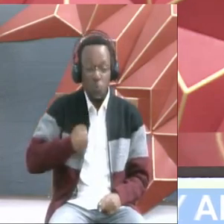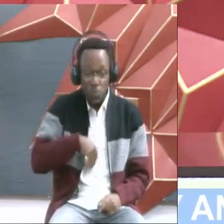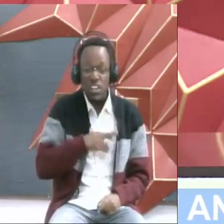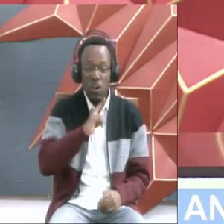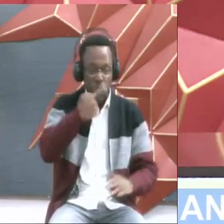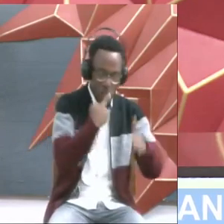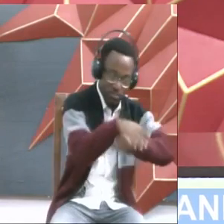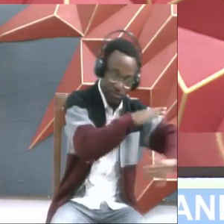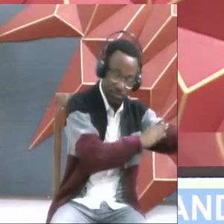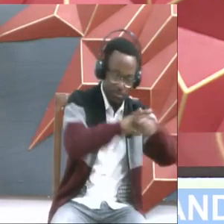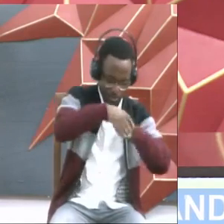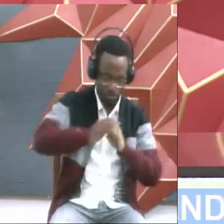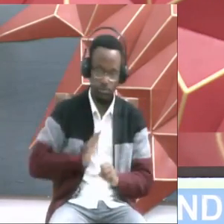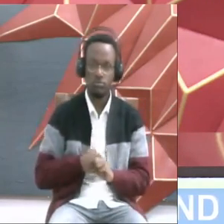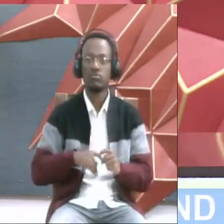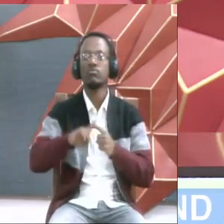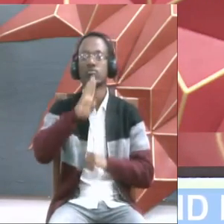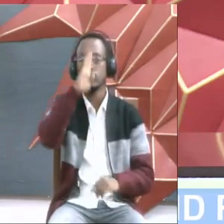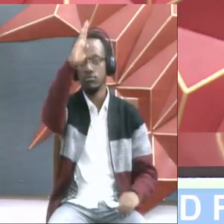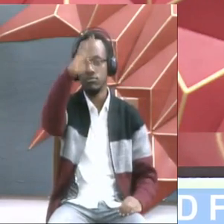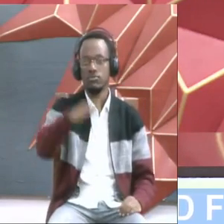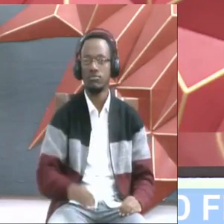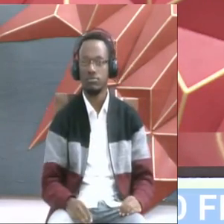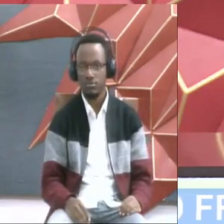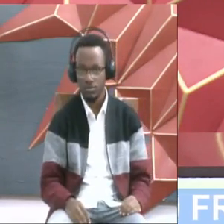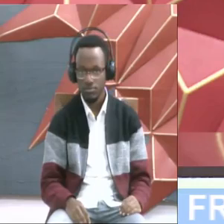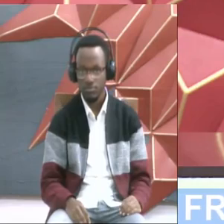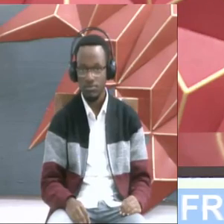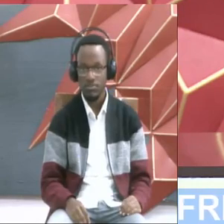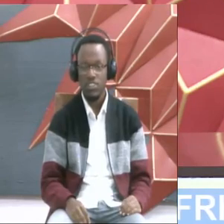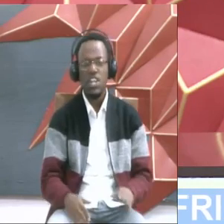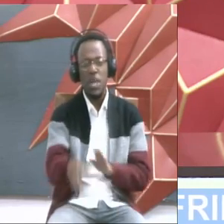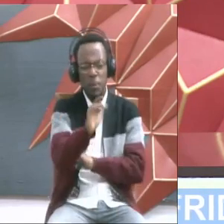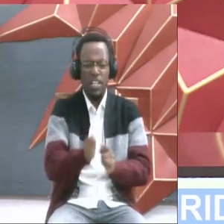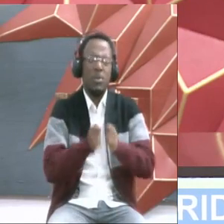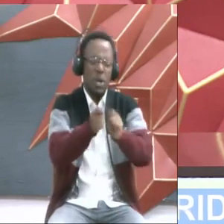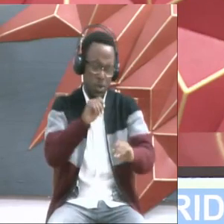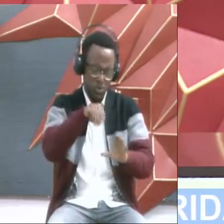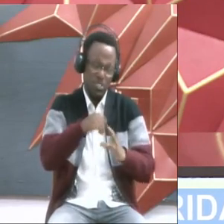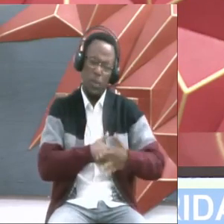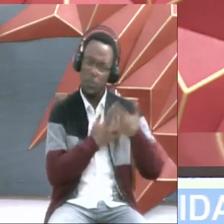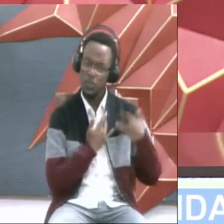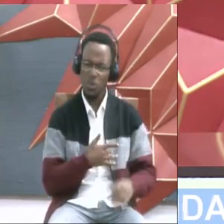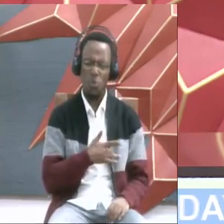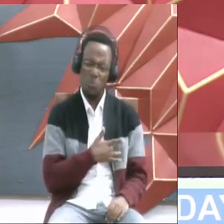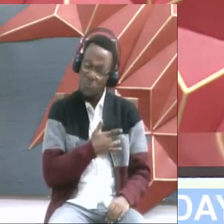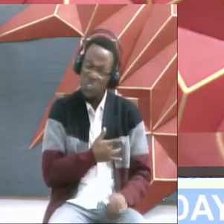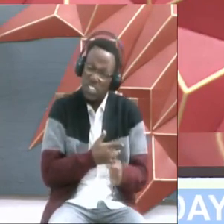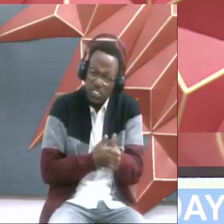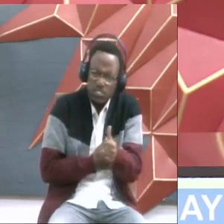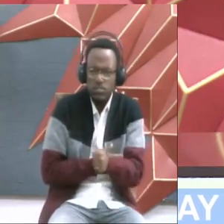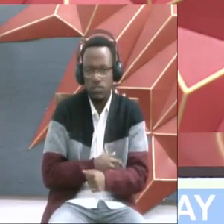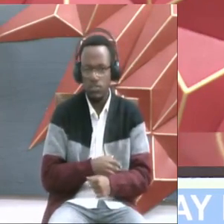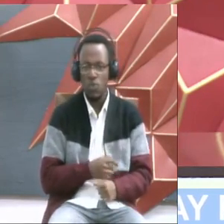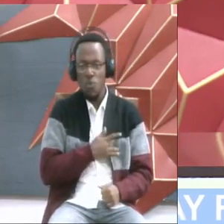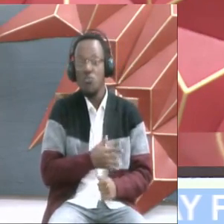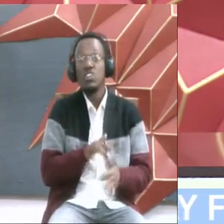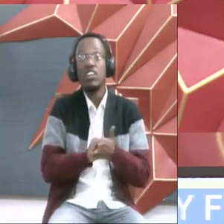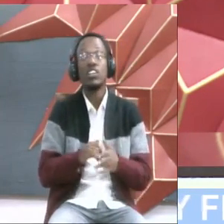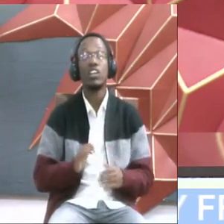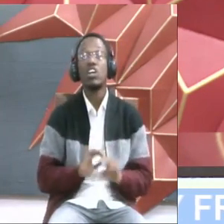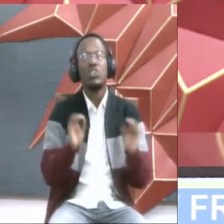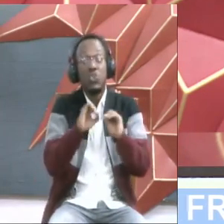yadushizemo amen Imana ibibahe bibe mu mutima wanyu mwumve ko tutari mu bintu umuntu